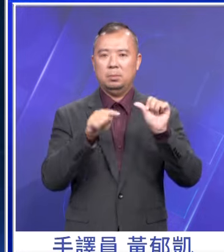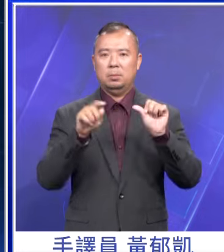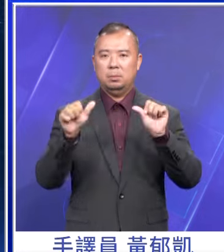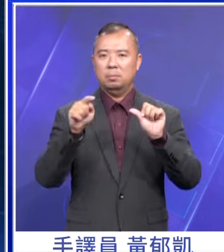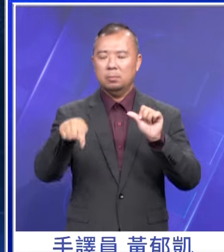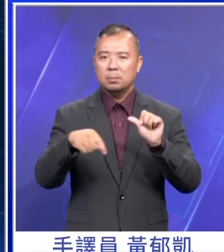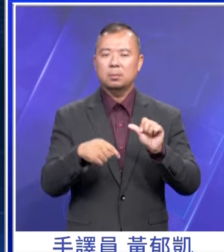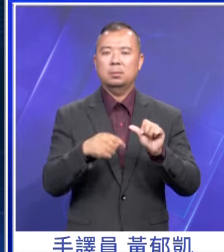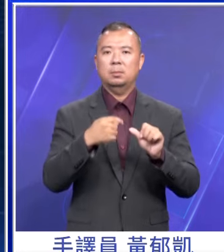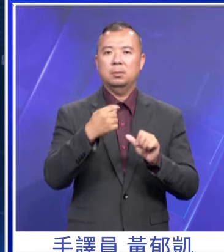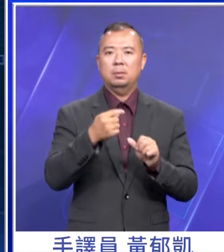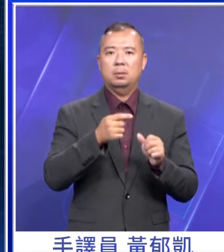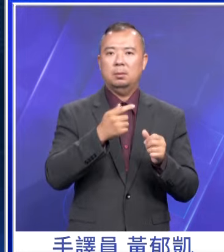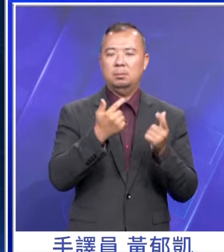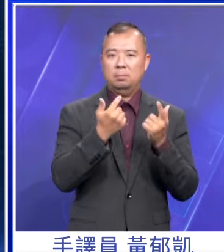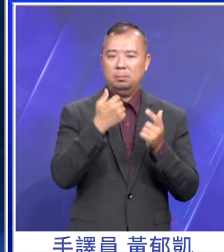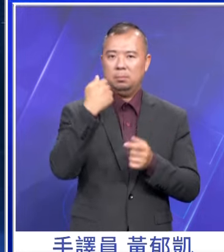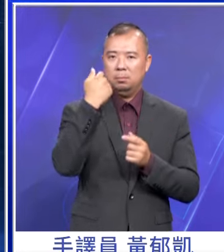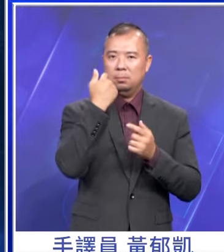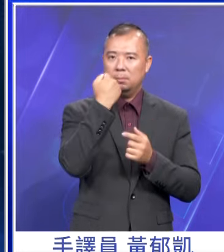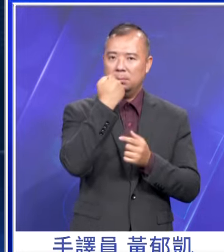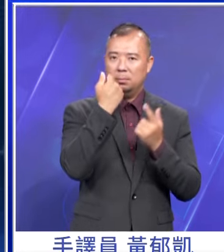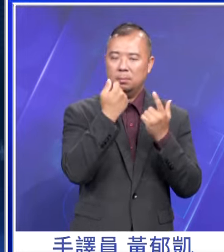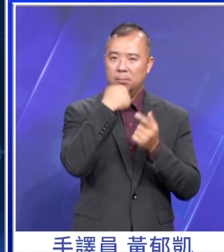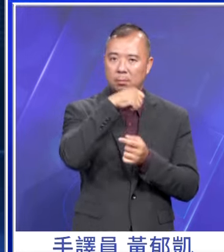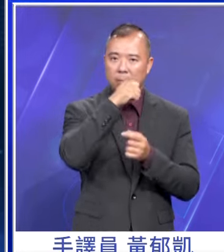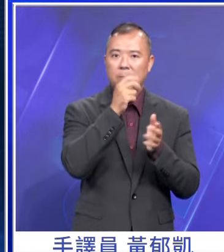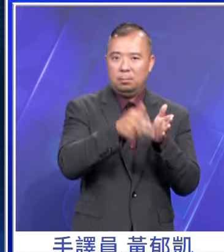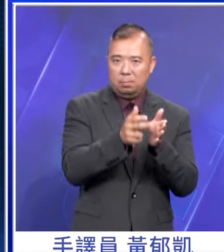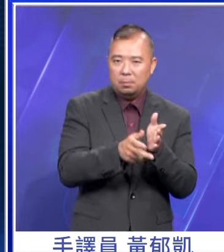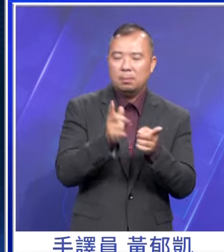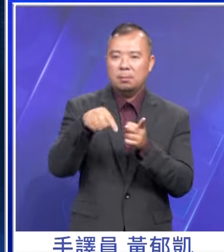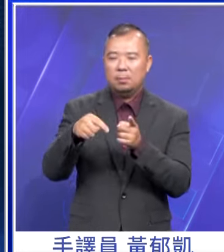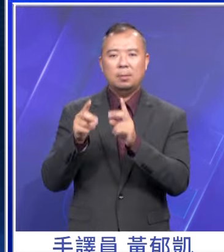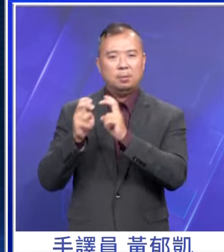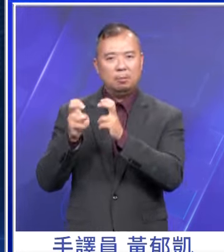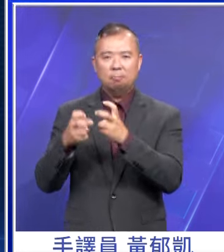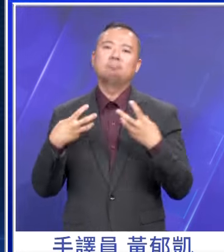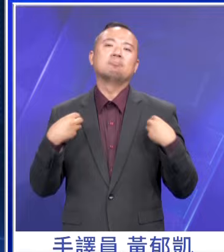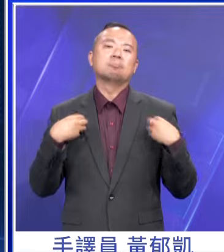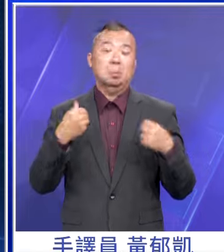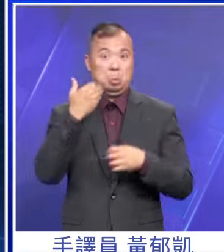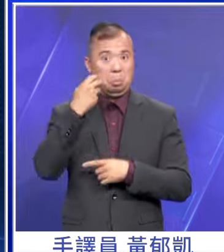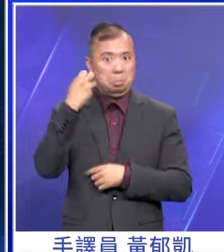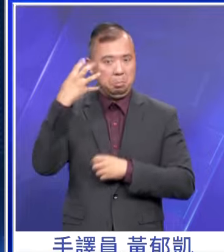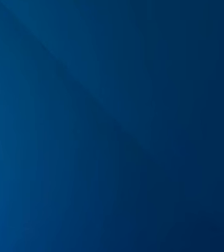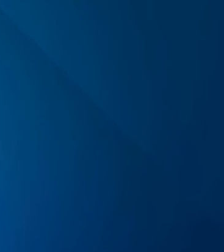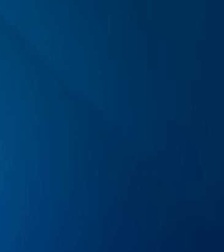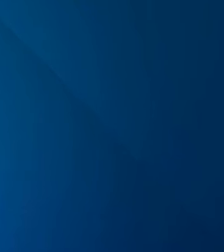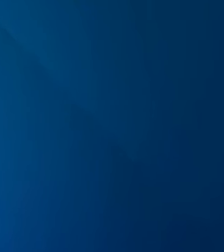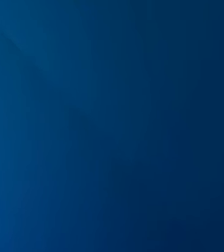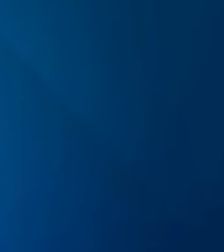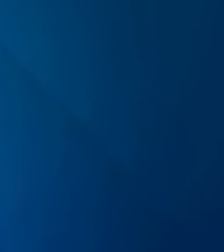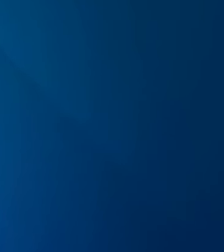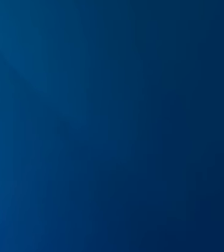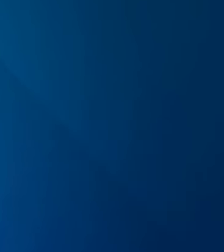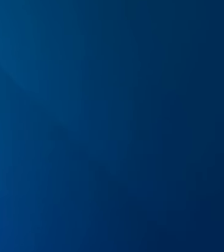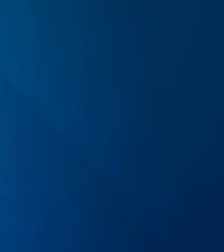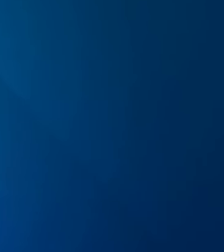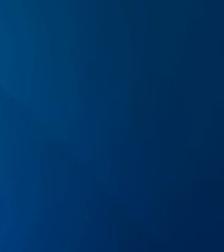跟台北捷运都是正常运行的，请民众不要过度惊慌。后续有最新消息会随时带您掌握，立刻下载